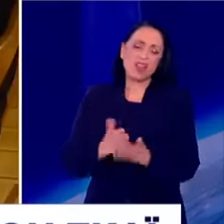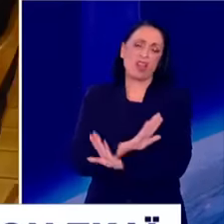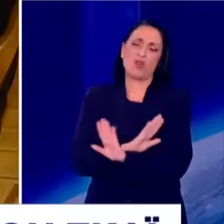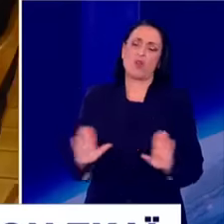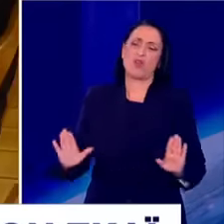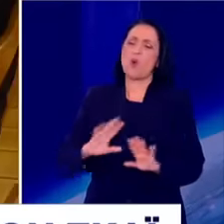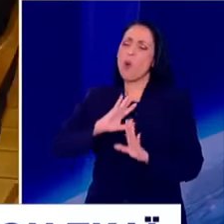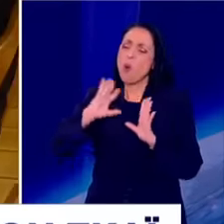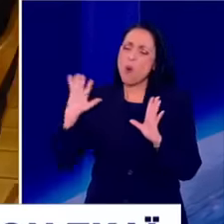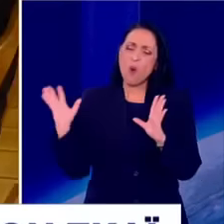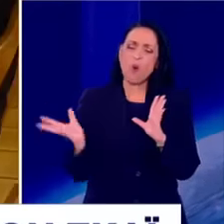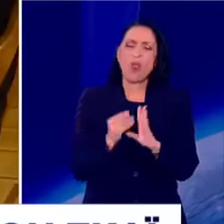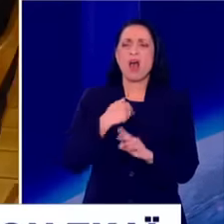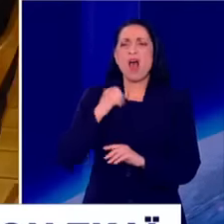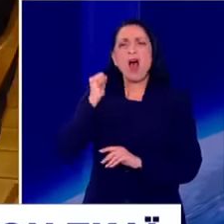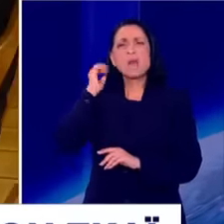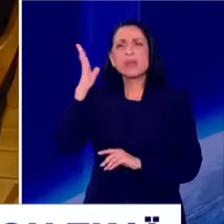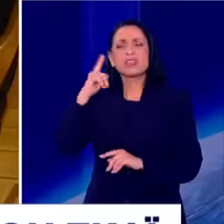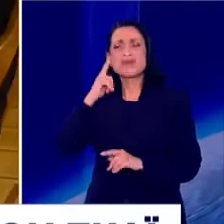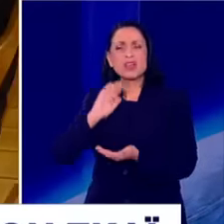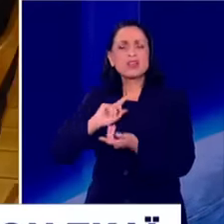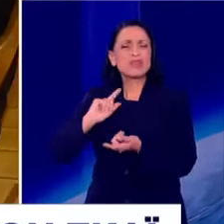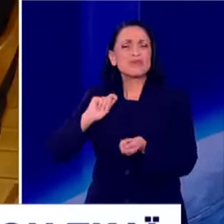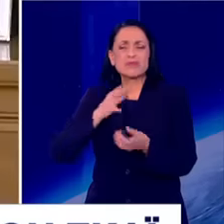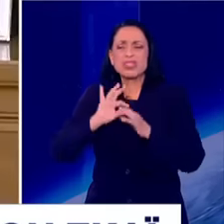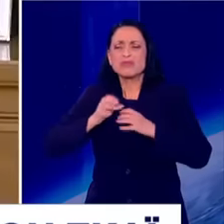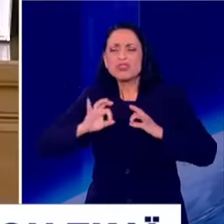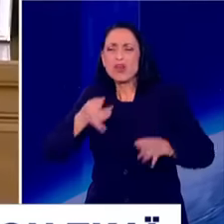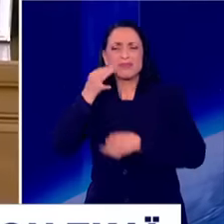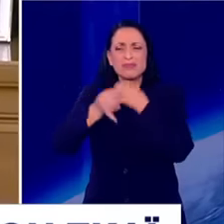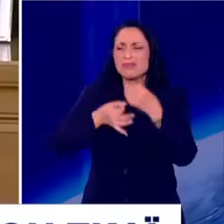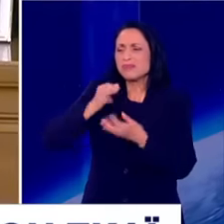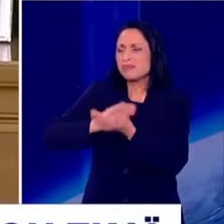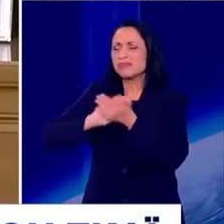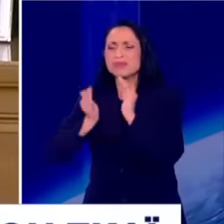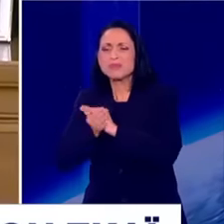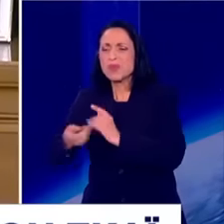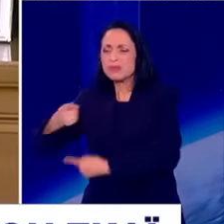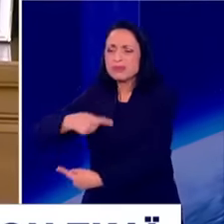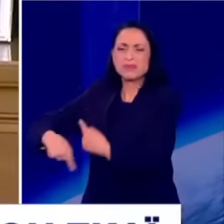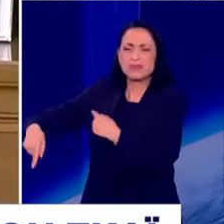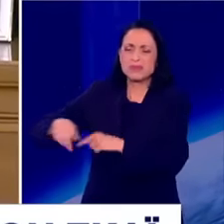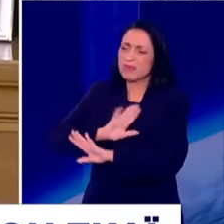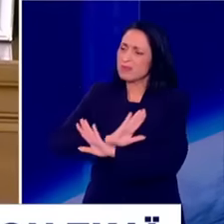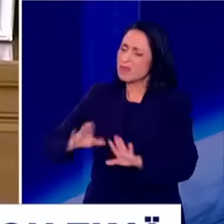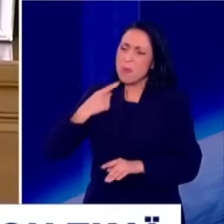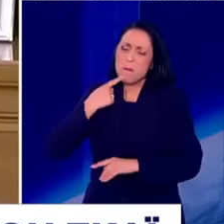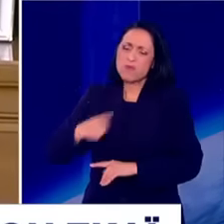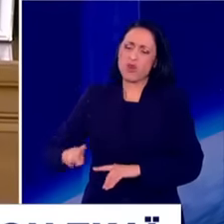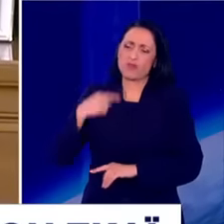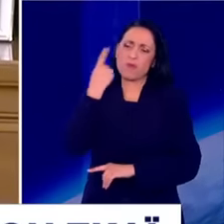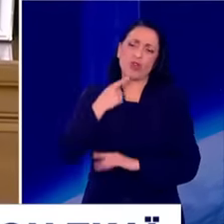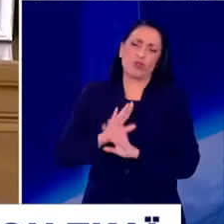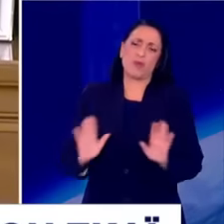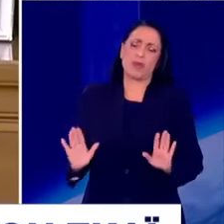μια και καλή με όλες αυτές τις απίστευτες θεωρίες συνωμοσίας, οι οποίες ήταν και βαθύτατα, θα σας έλεγα, προσβλητικές και σε προσωπικό επίπεδο.